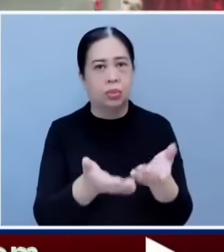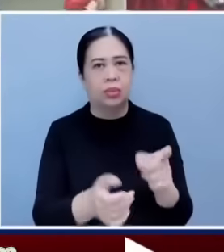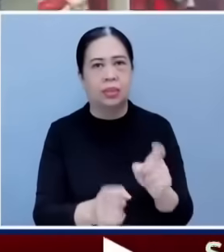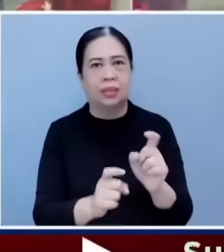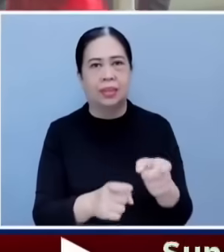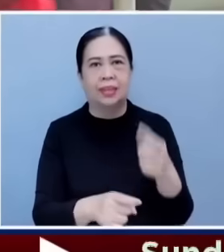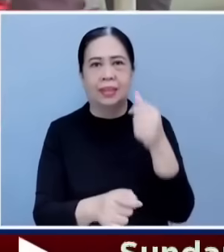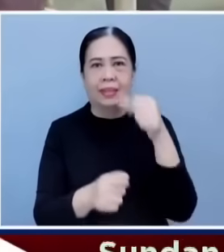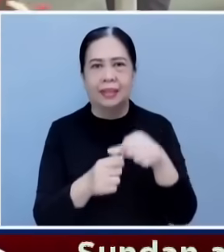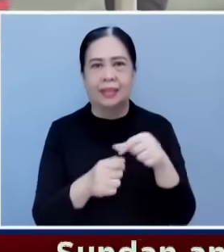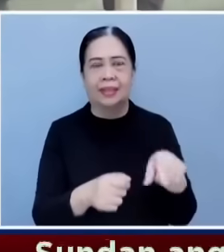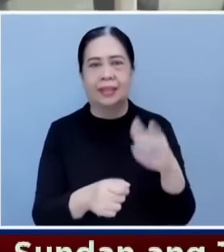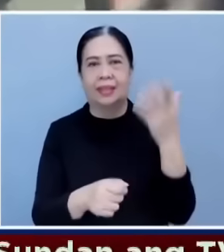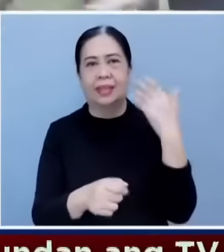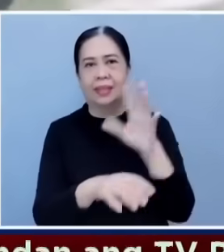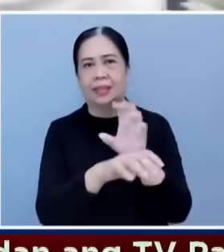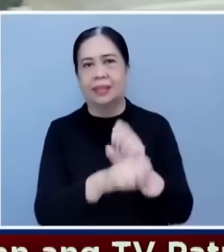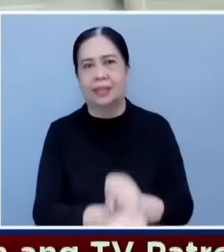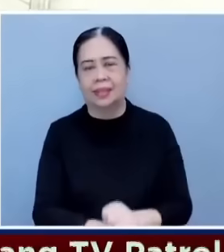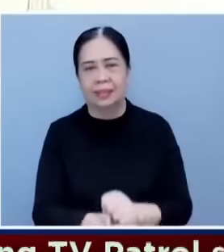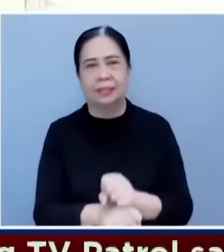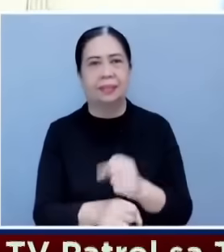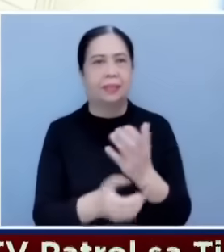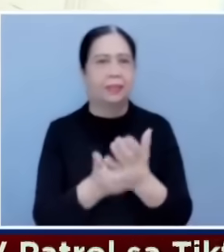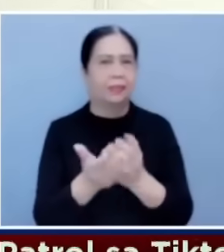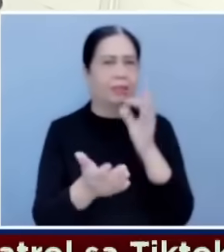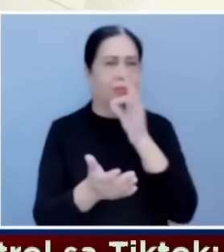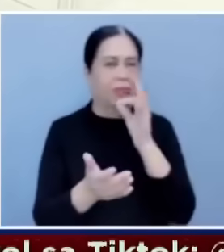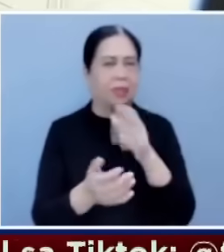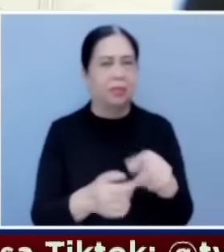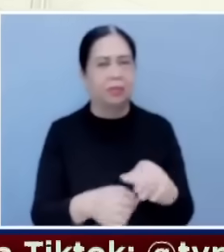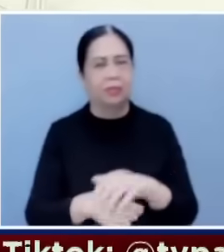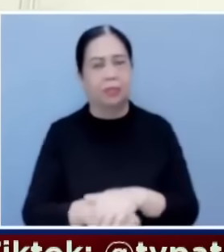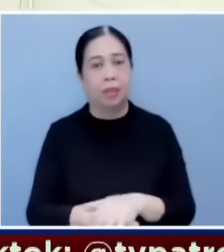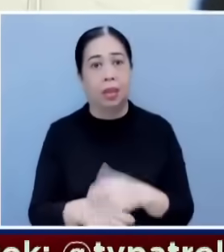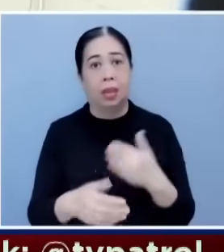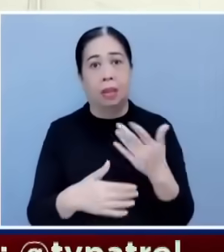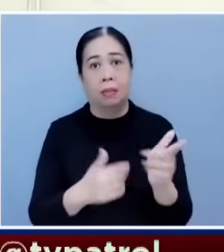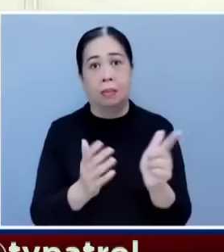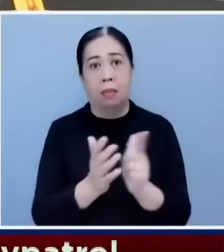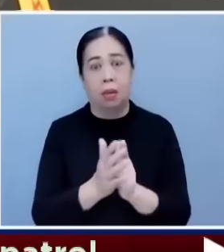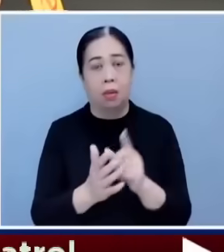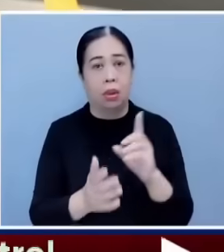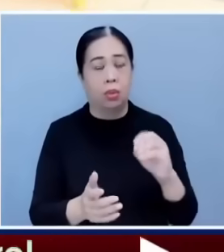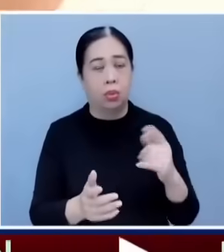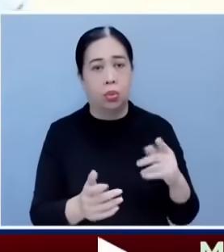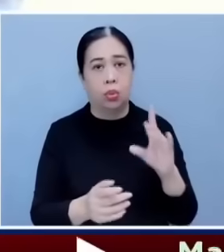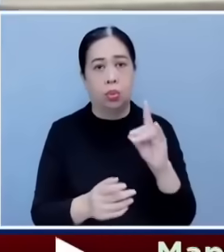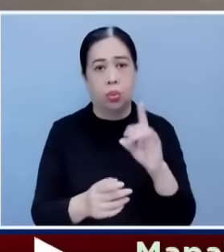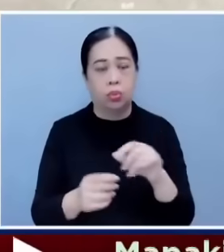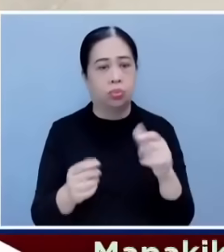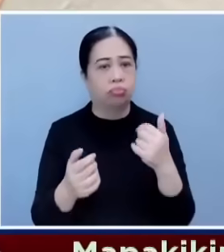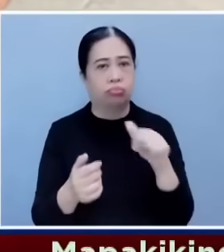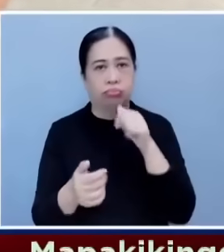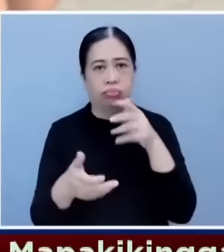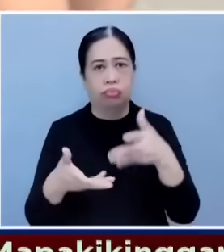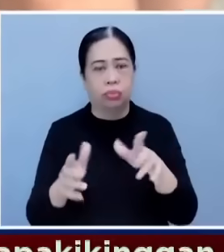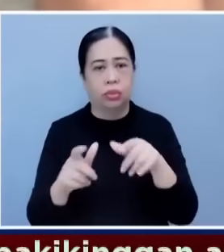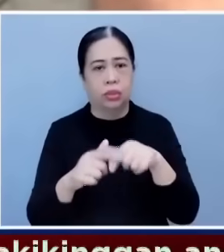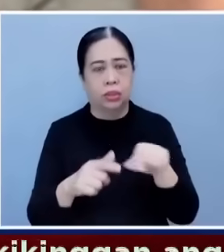patay gaya ng nakaugalian ng ibang Pilipino. Bawal din ang aso kaya hindi na rin nakapasok ang isang